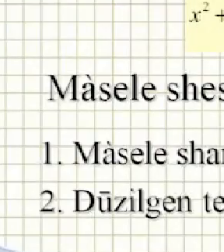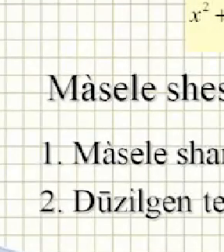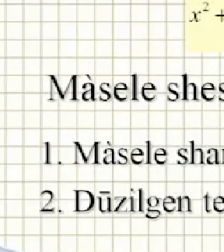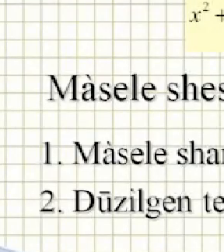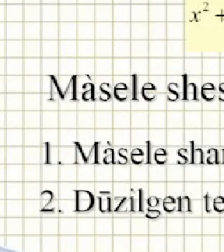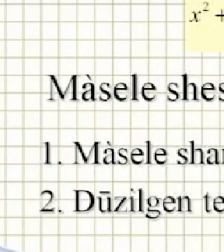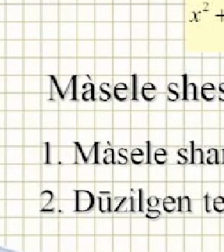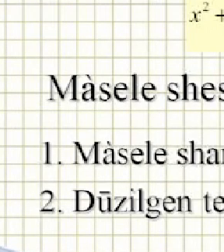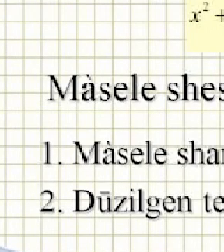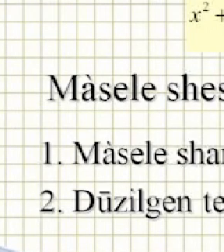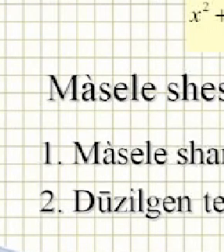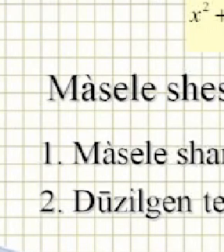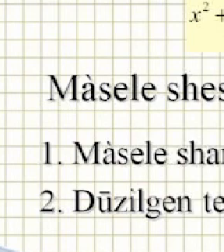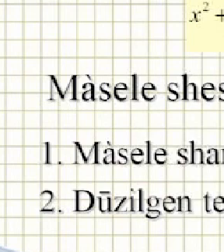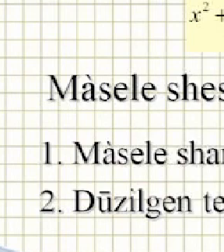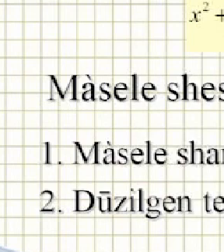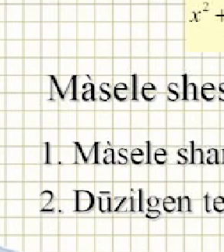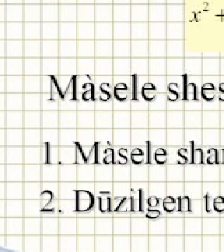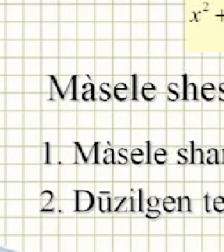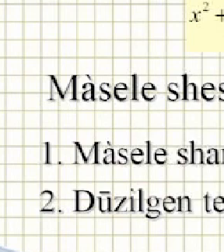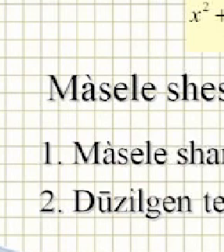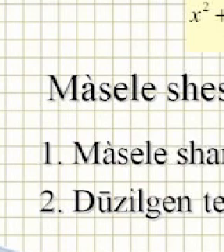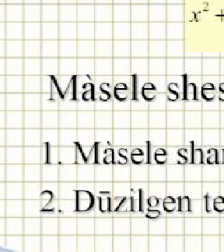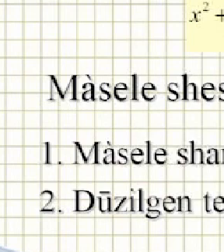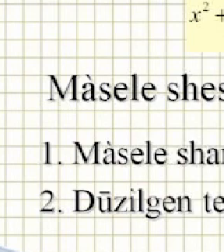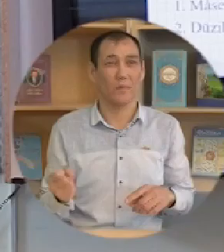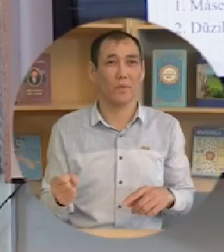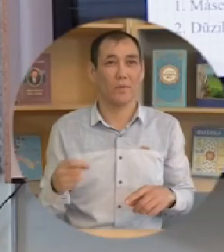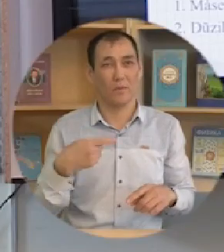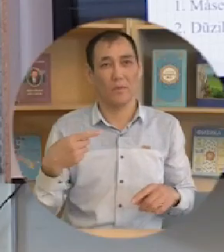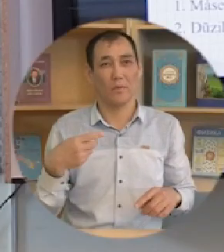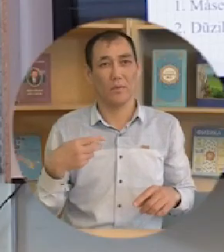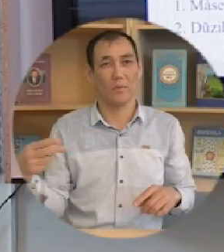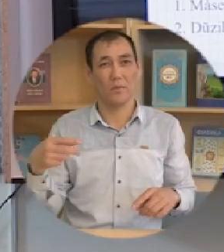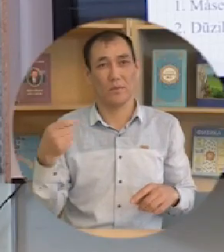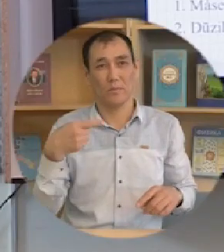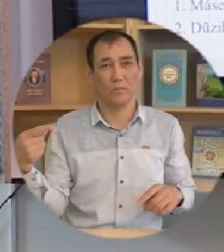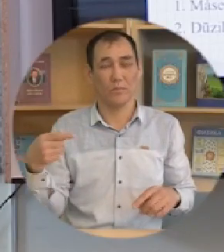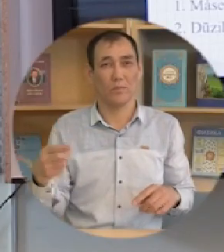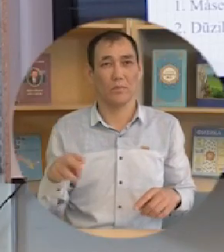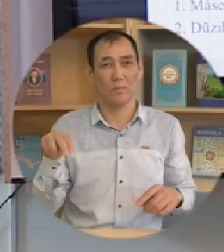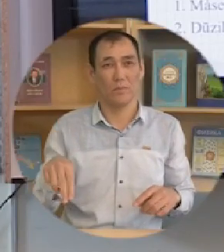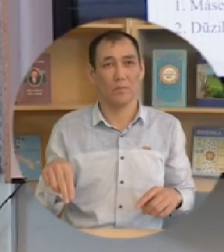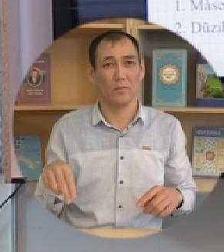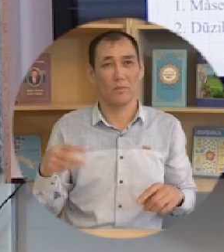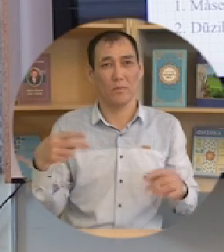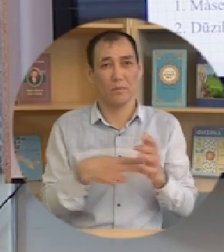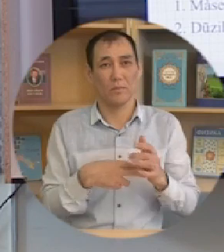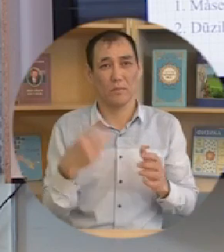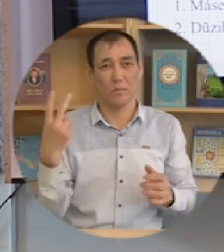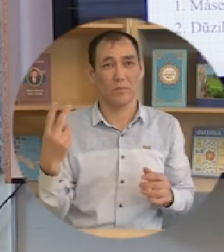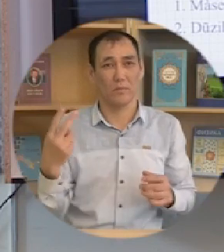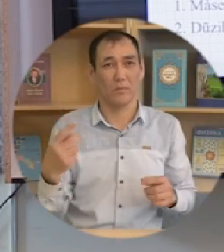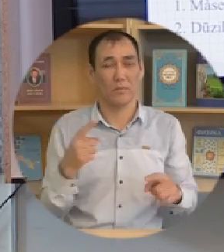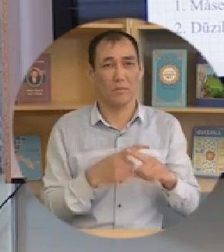тең 0 болса, Х1 һәм 2-ші тең минус П бөлінген